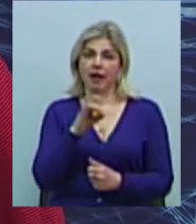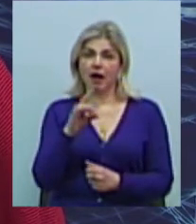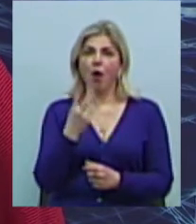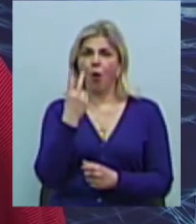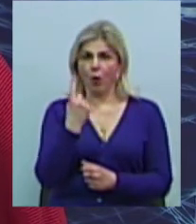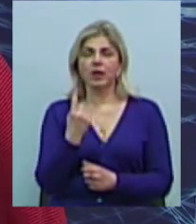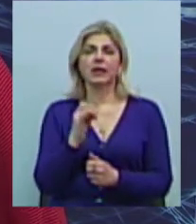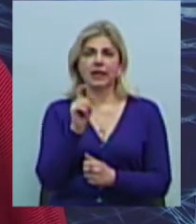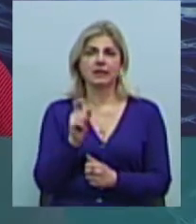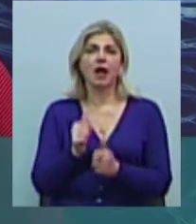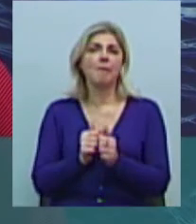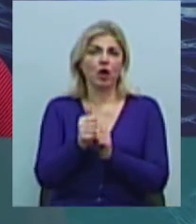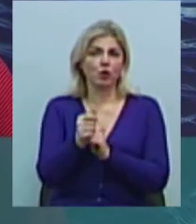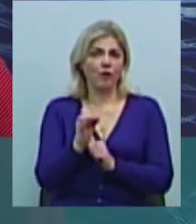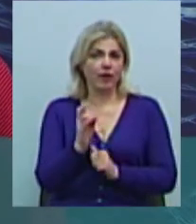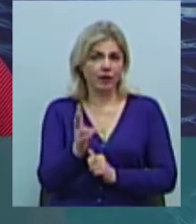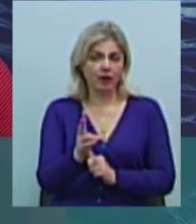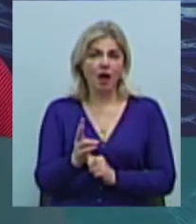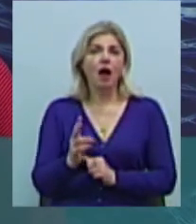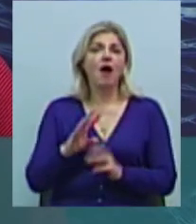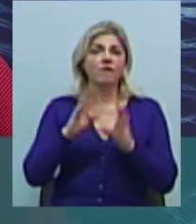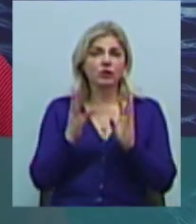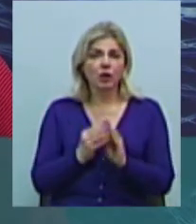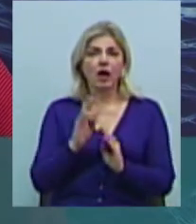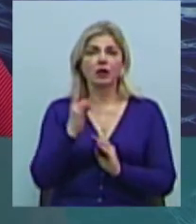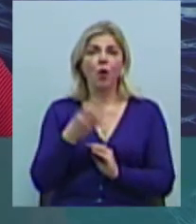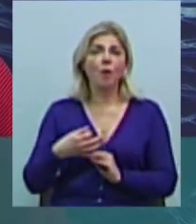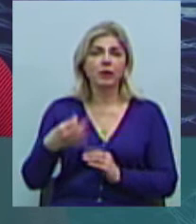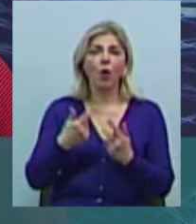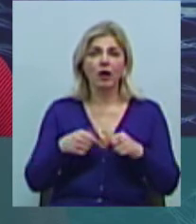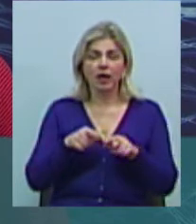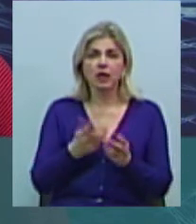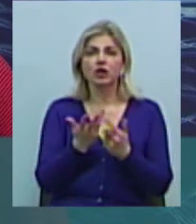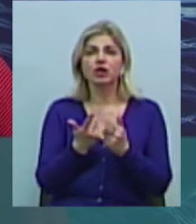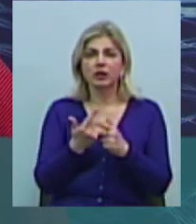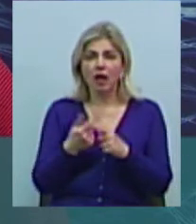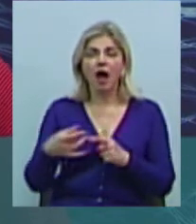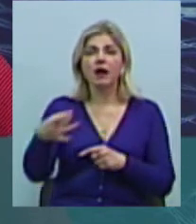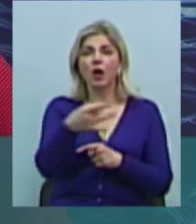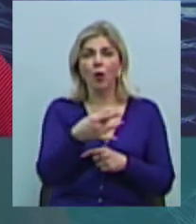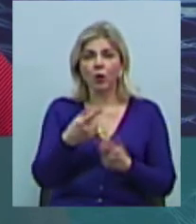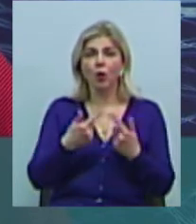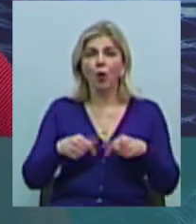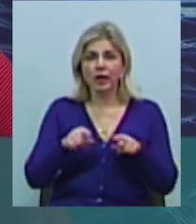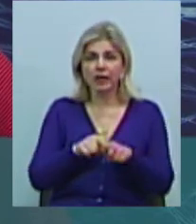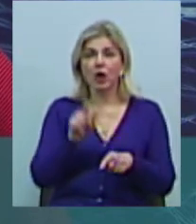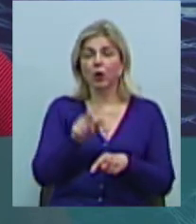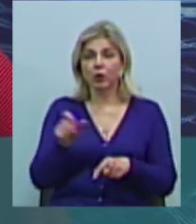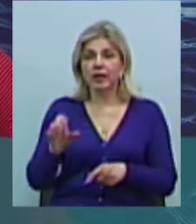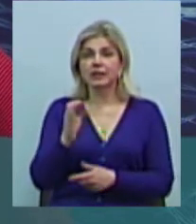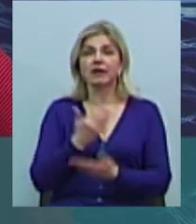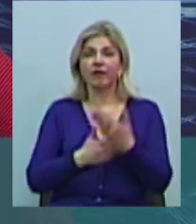передовиків. Загалом Миколаївська обласна організація налічує 27 районних організацій осіб з інвалідністю.